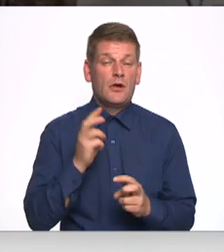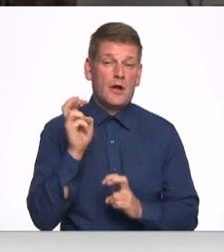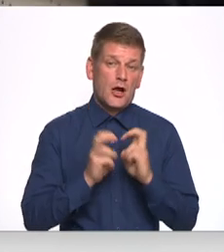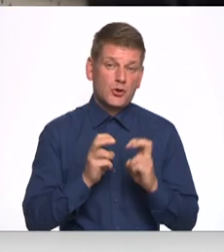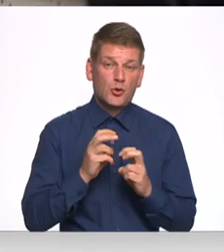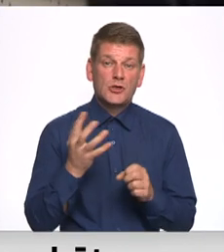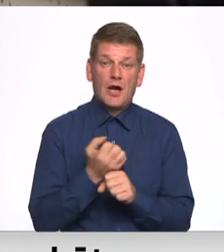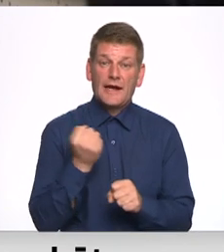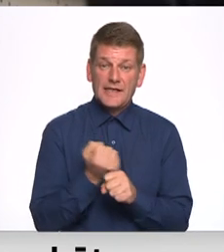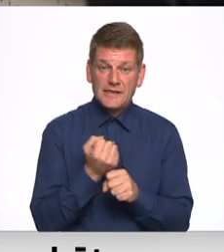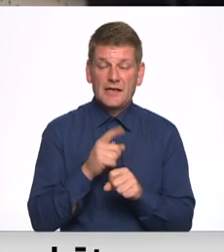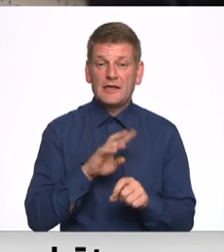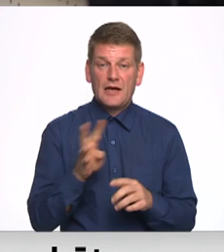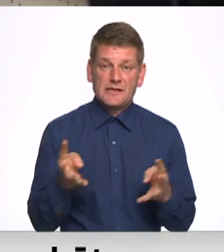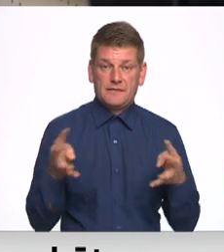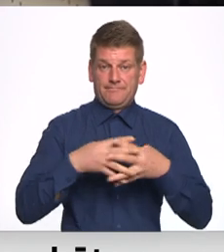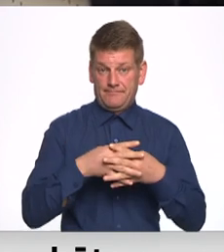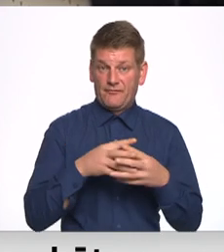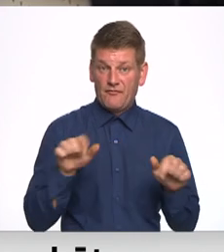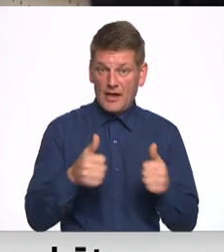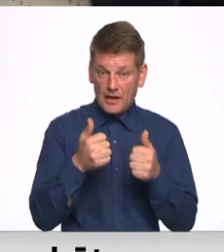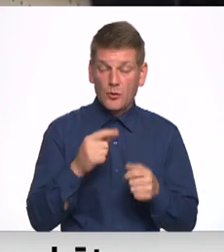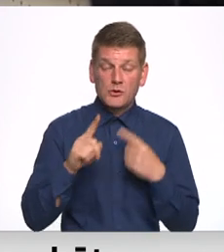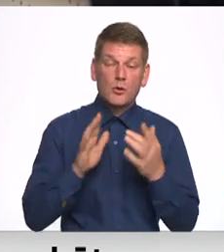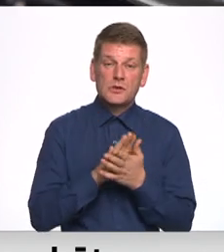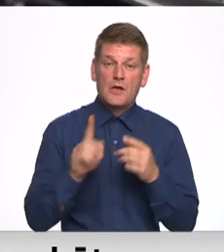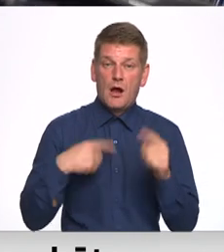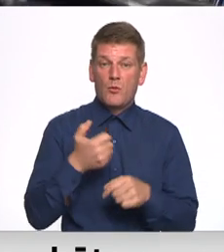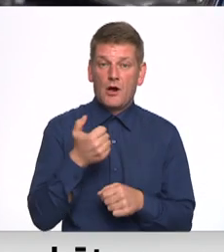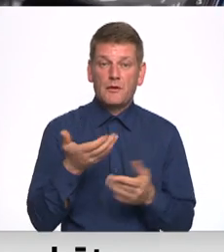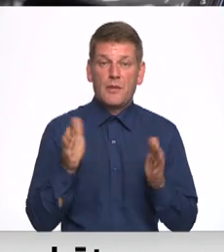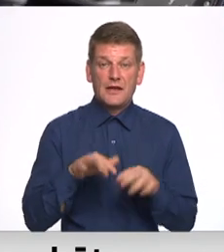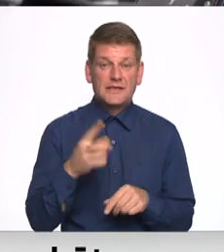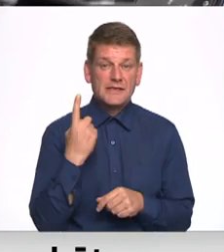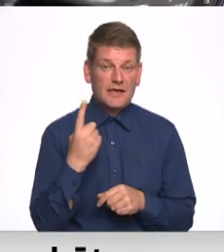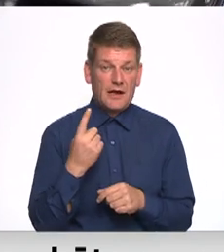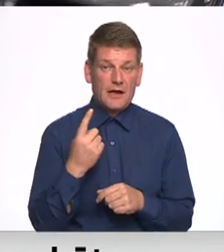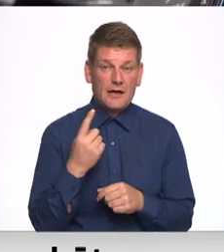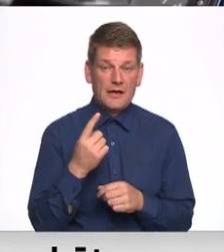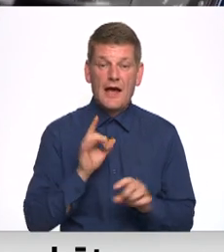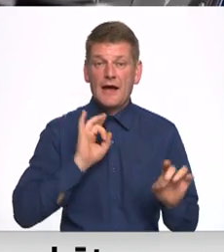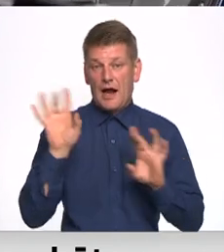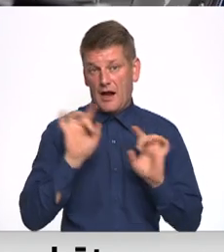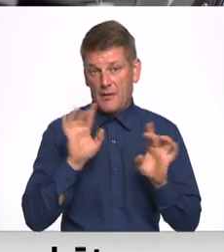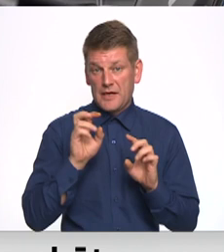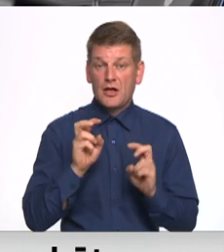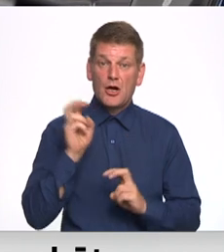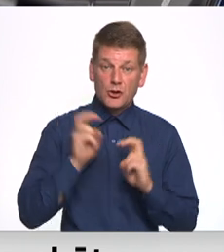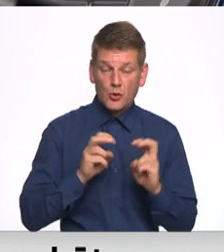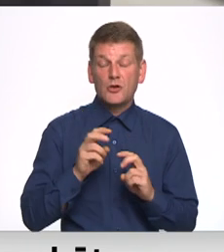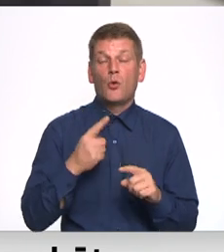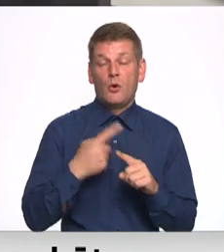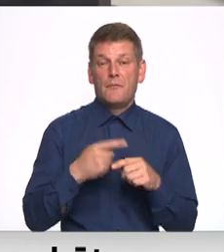ražošana ar izstrādi, kas mums mijās vienlaicīgi. Tad uz nākamo gadu mums ir palicis tikai reklamēt, ražot un